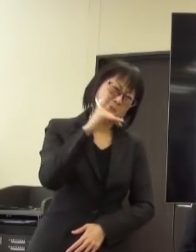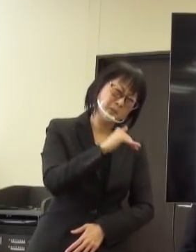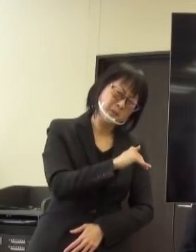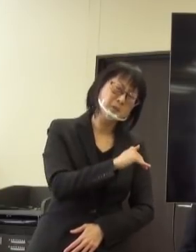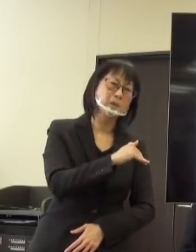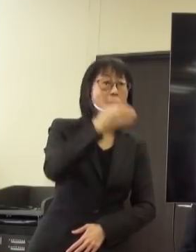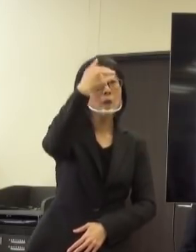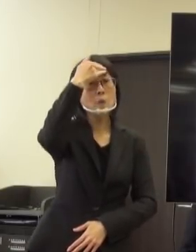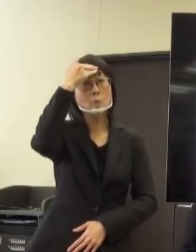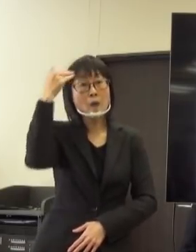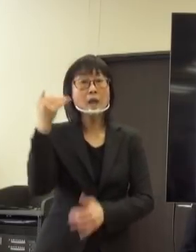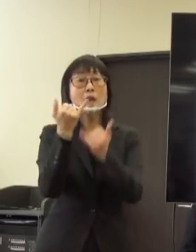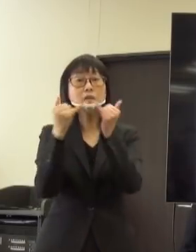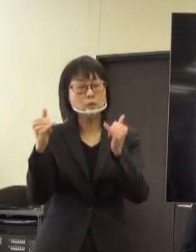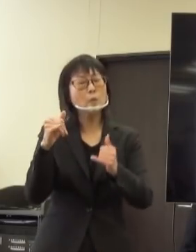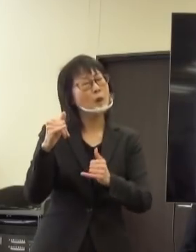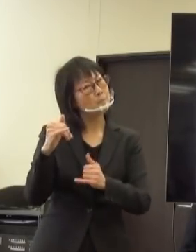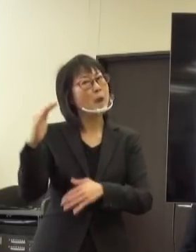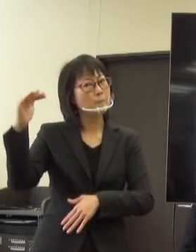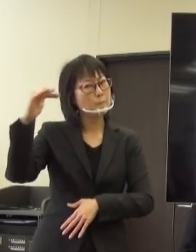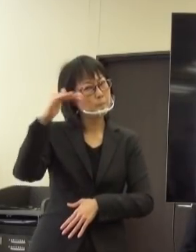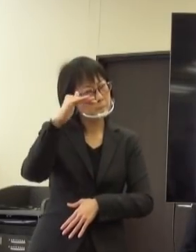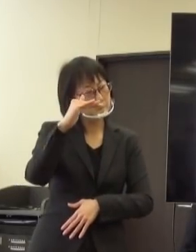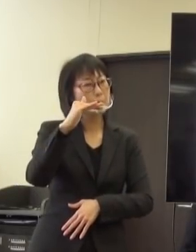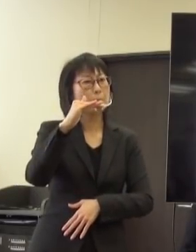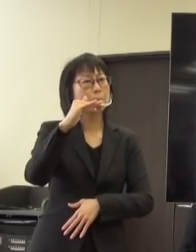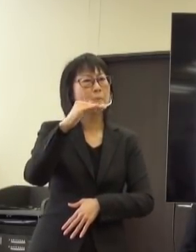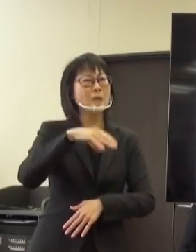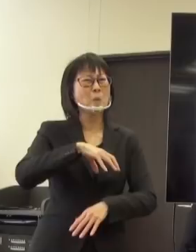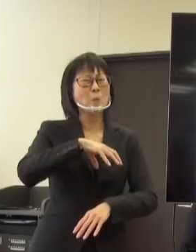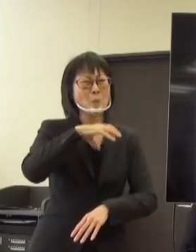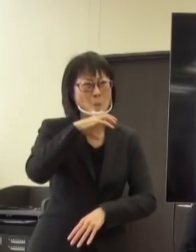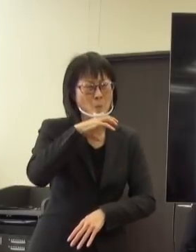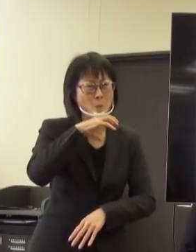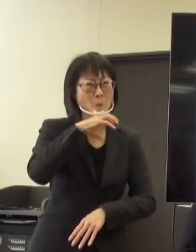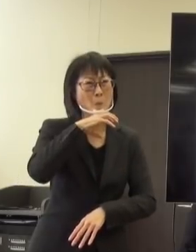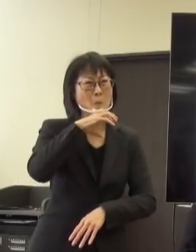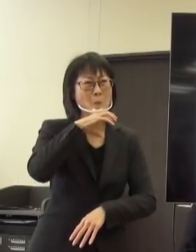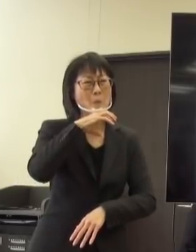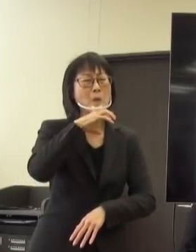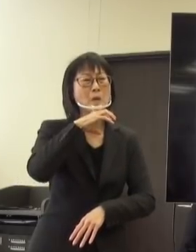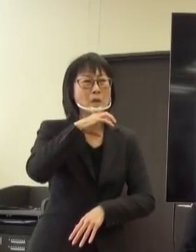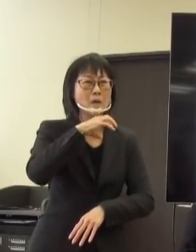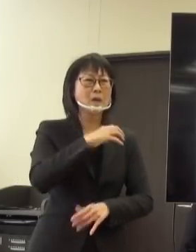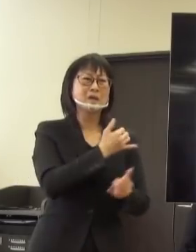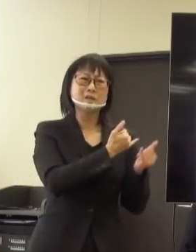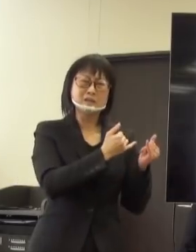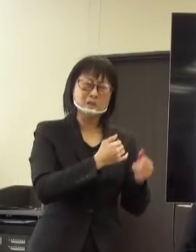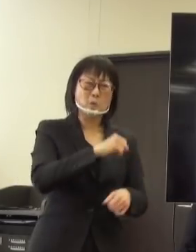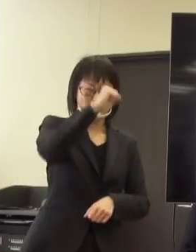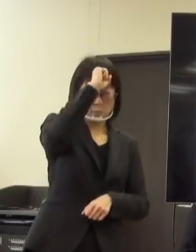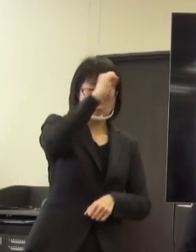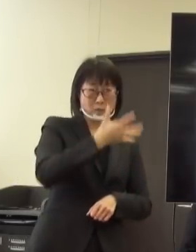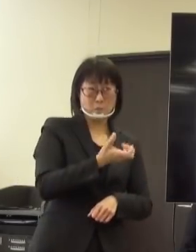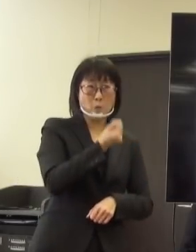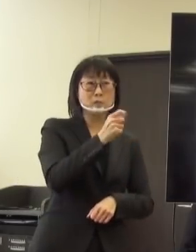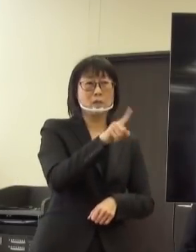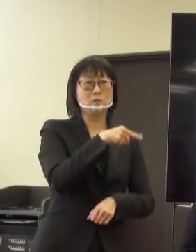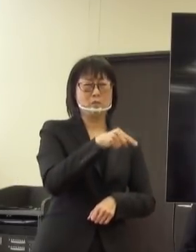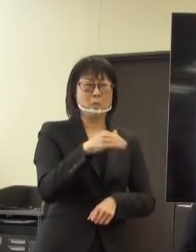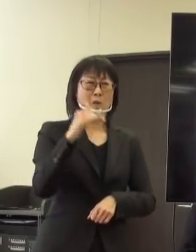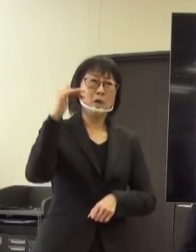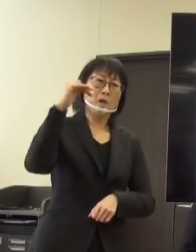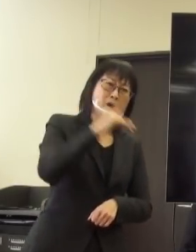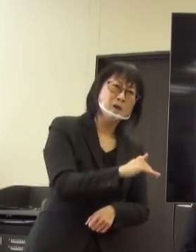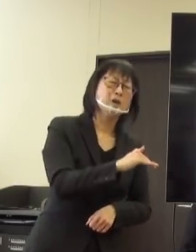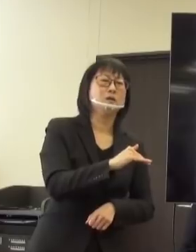悪くなりません。ほとんどはですね、お年寄り、高齢者、それから持病を持っている人ですね。特に